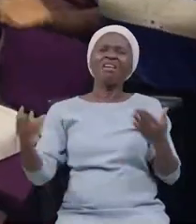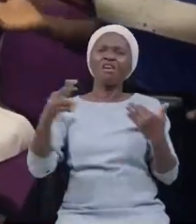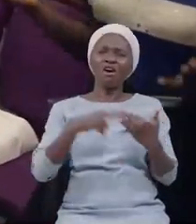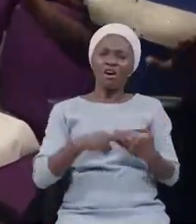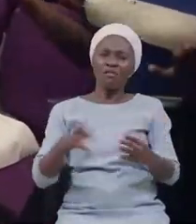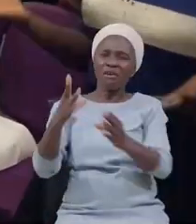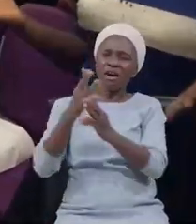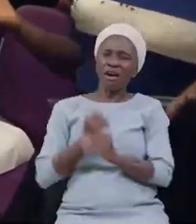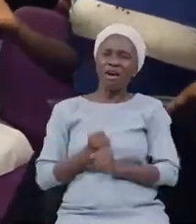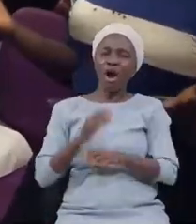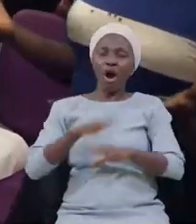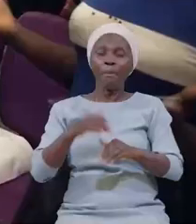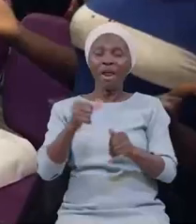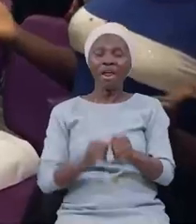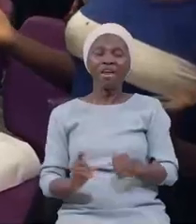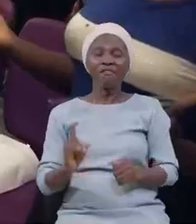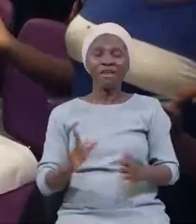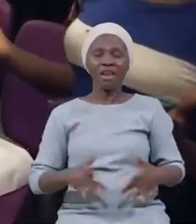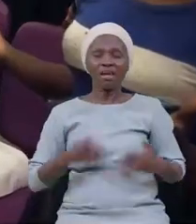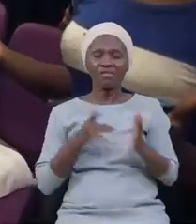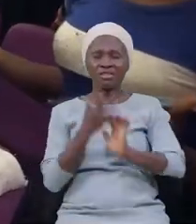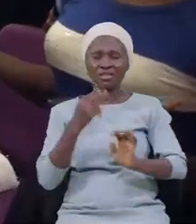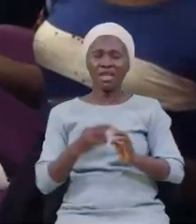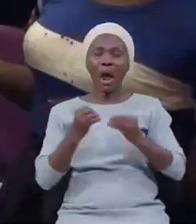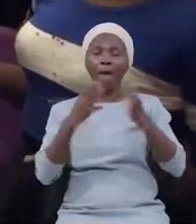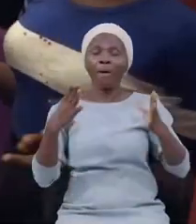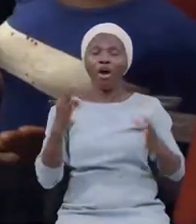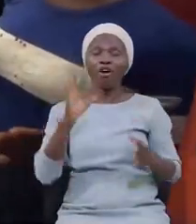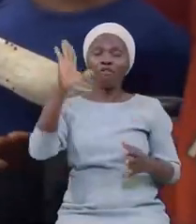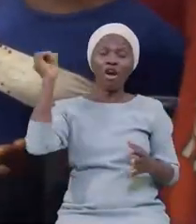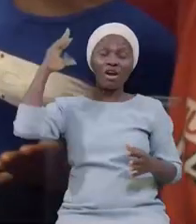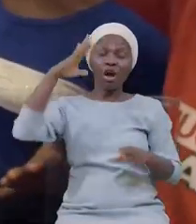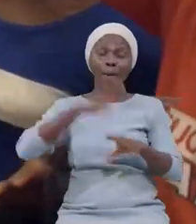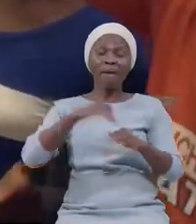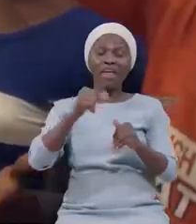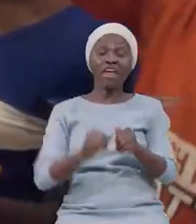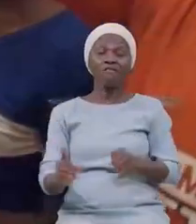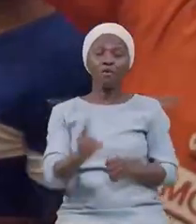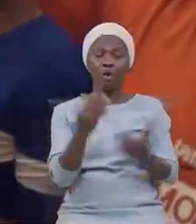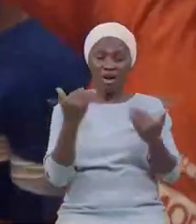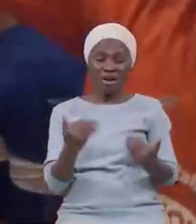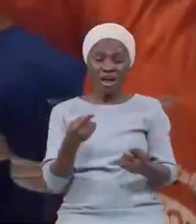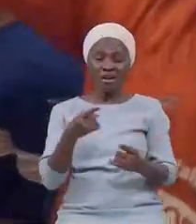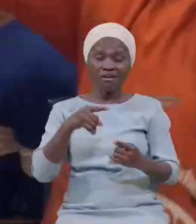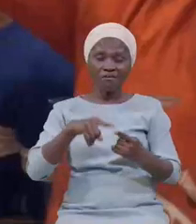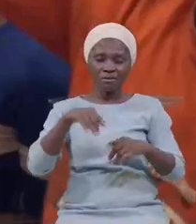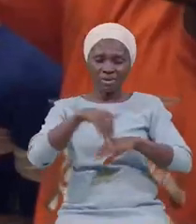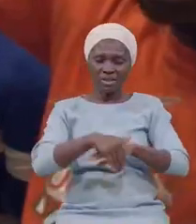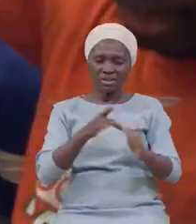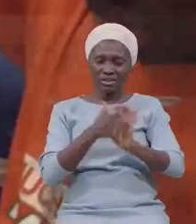toute vie. L'abondance de ta bénédiction pour tout le monde à partir de ce soir au nom de